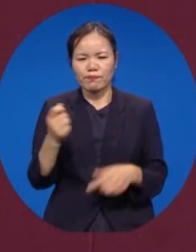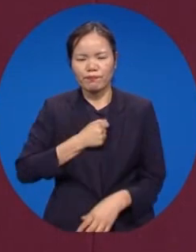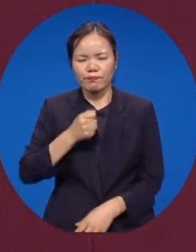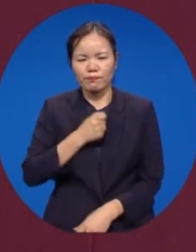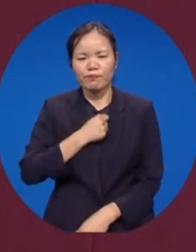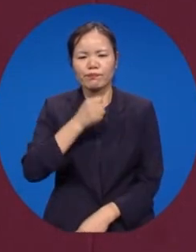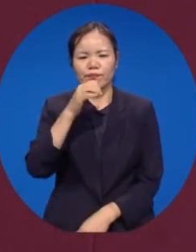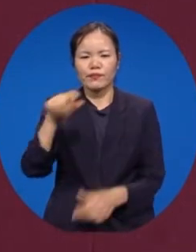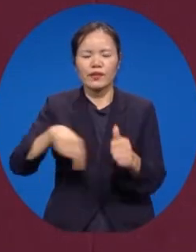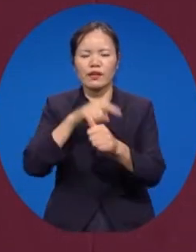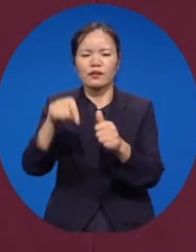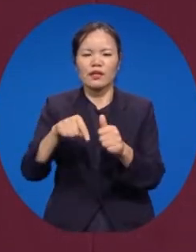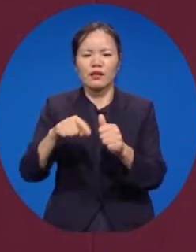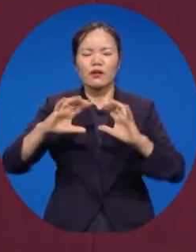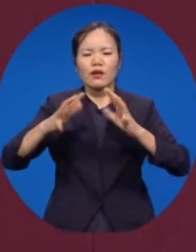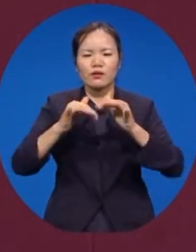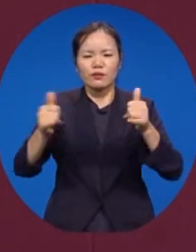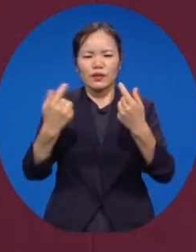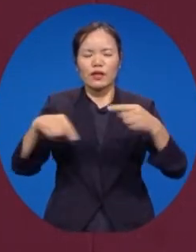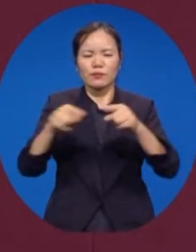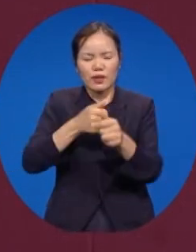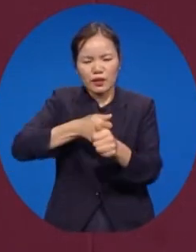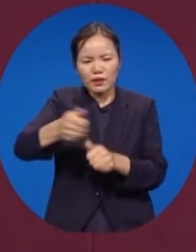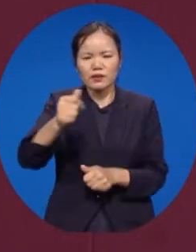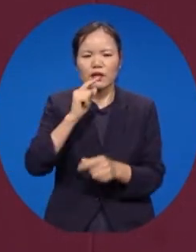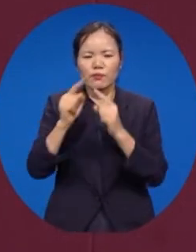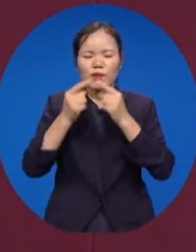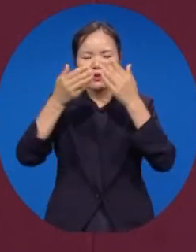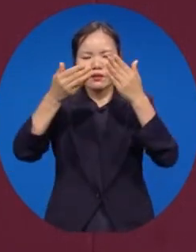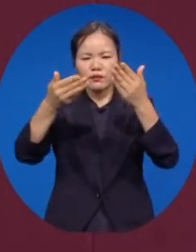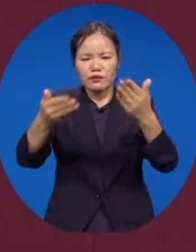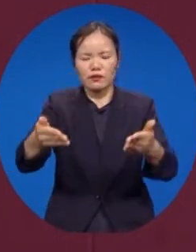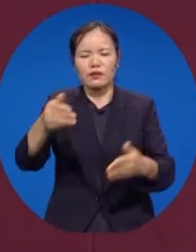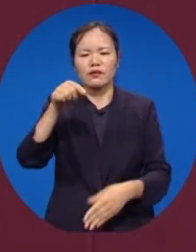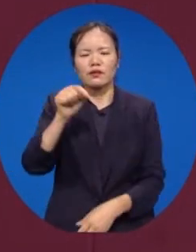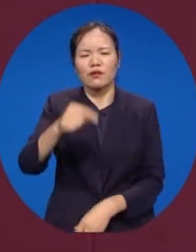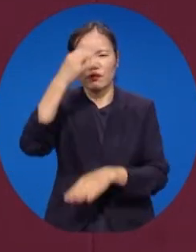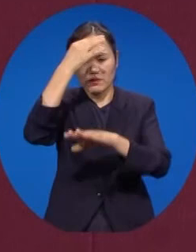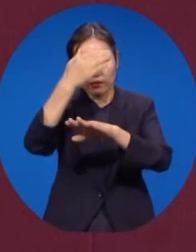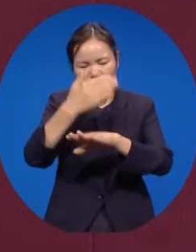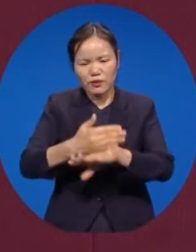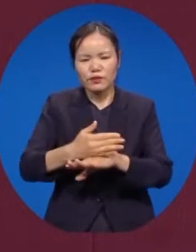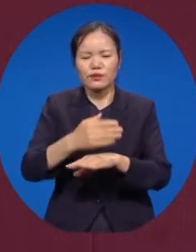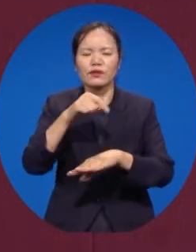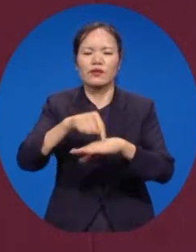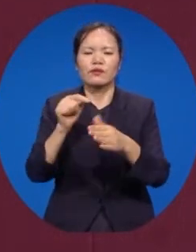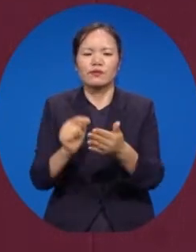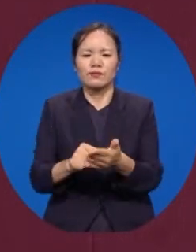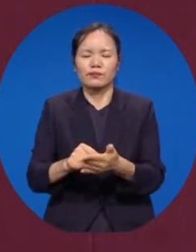국민들께 함께 이겨내자고 말씀드리는 것조차 송구스럽습니다.